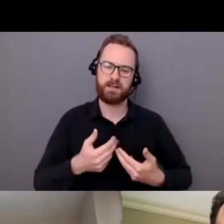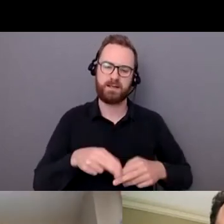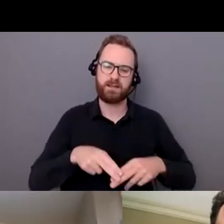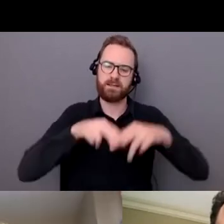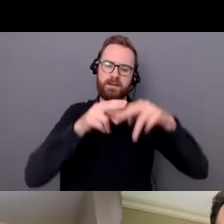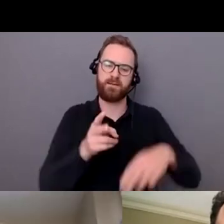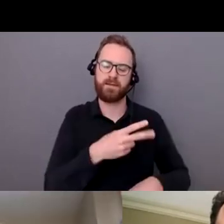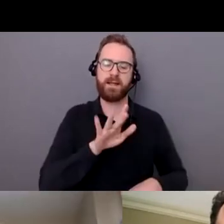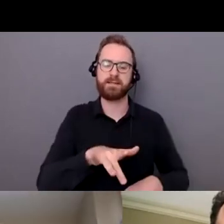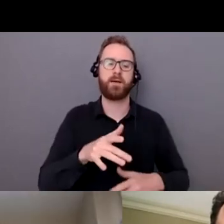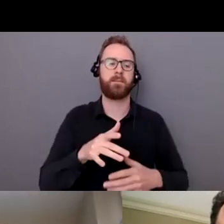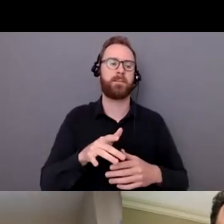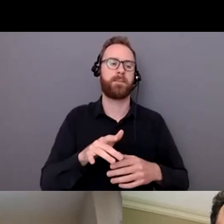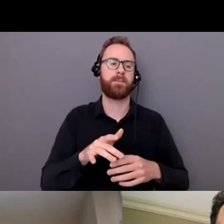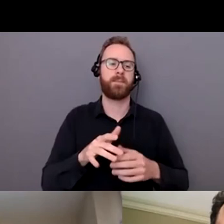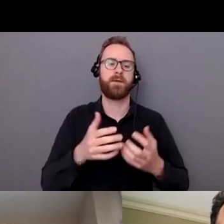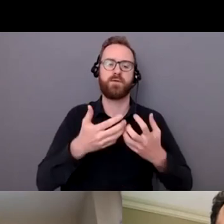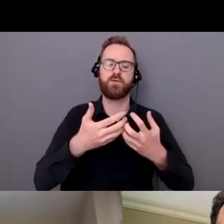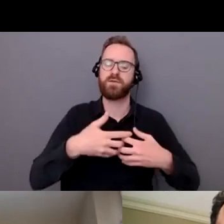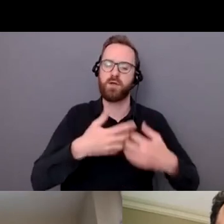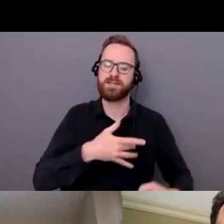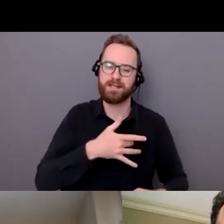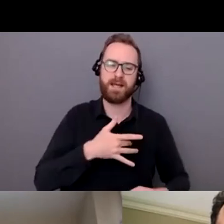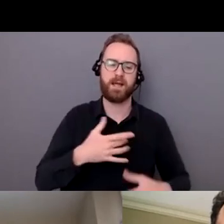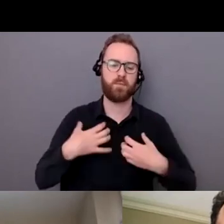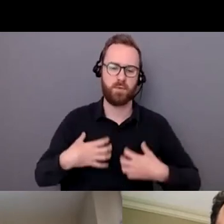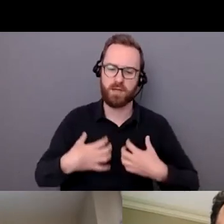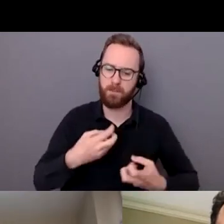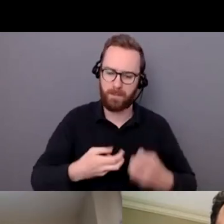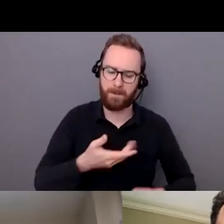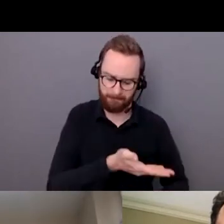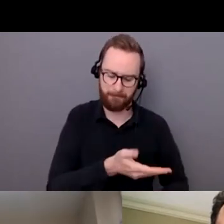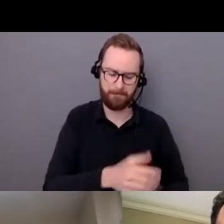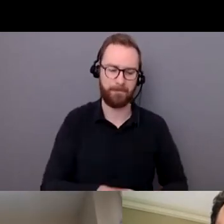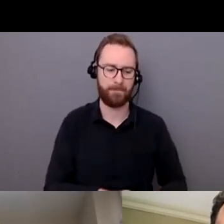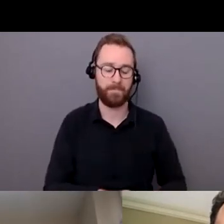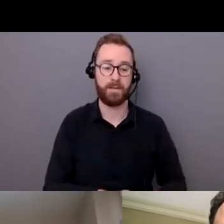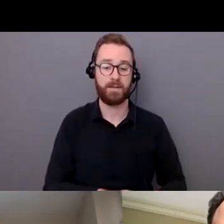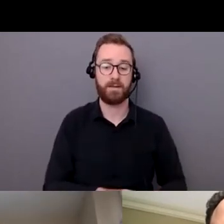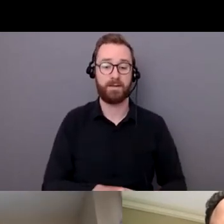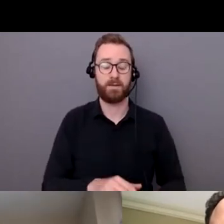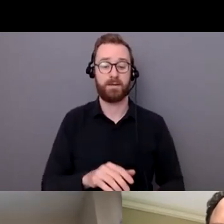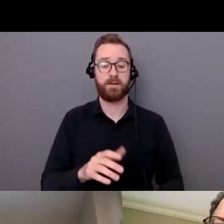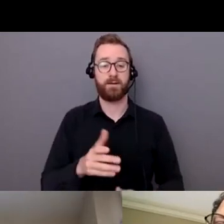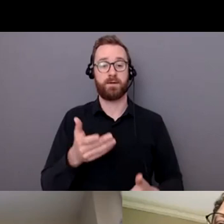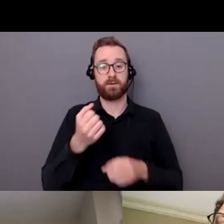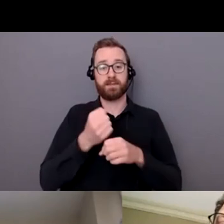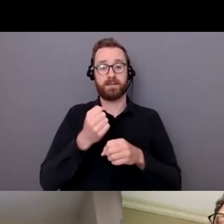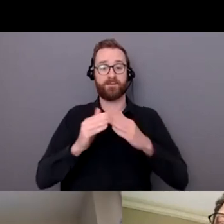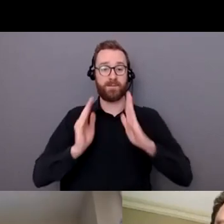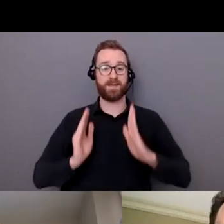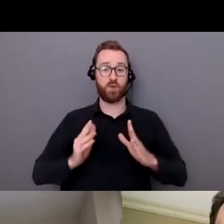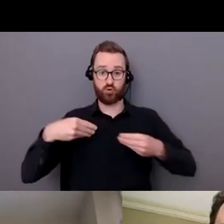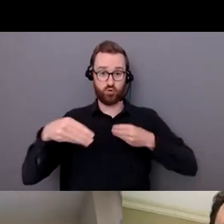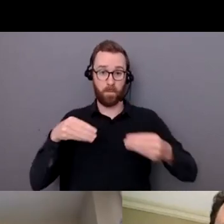disais, insuffisance cardiaque, insuffisance pulmonaire, bon, tout ça. C'est certain que si l'horaire en télétravail est plus souple,